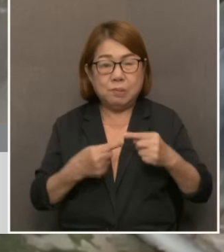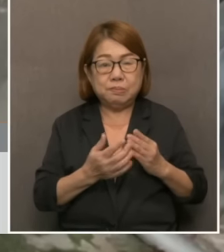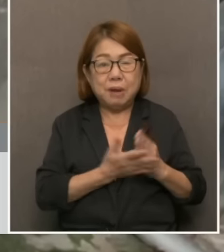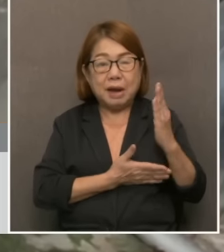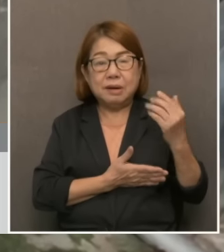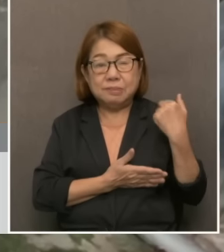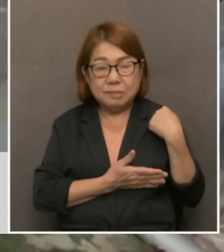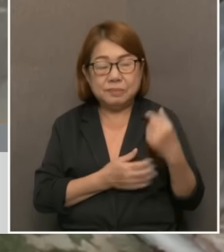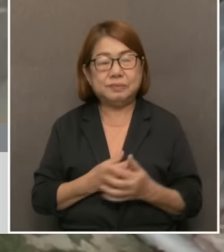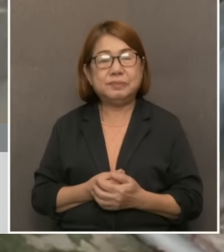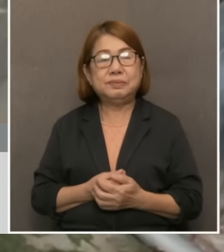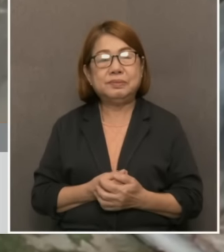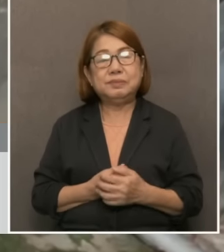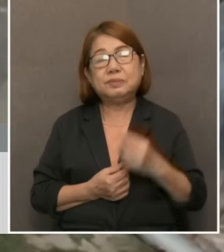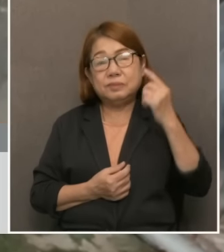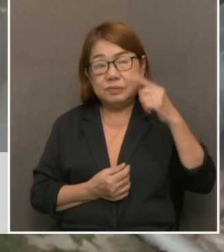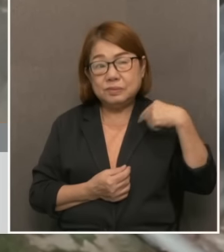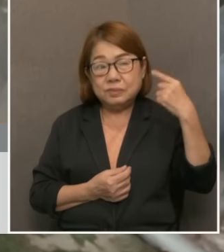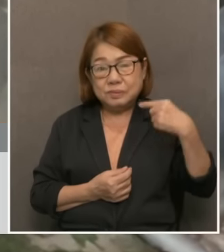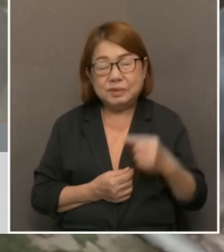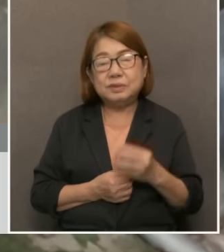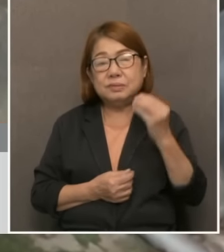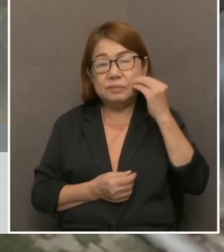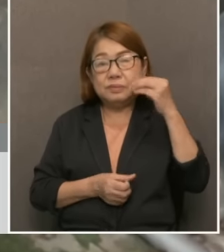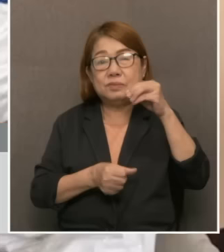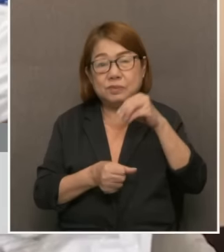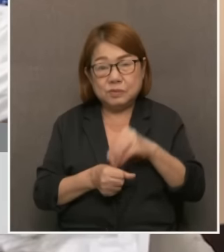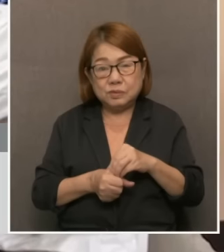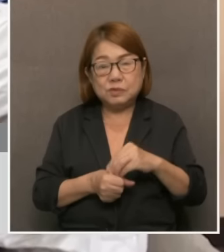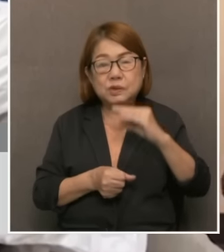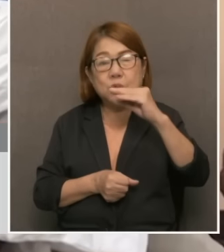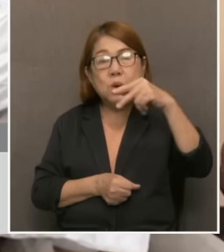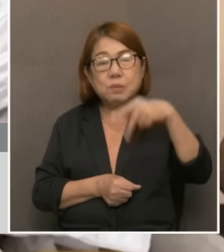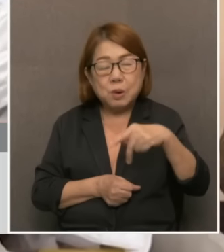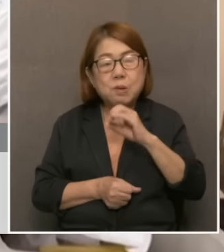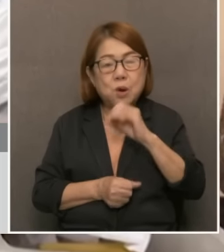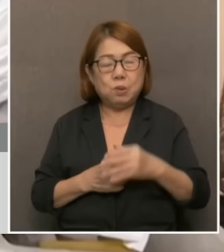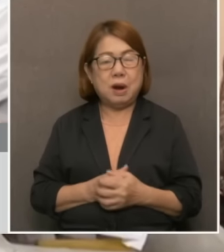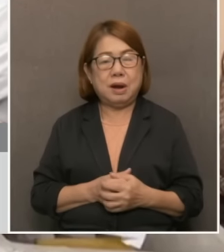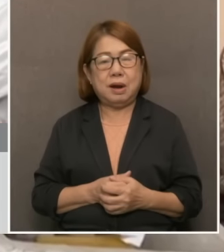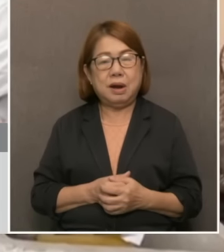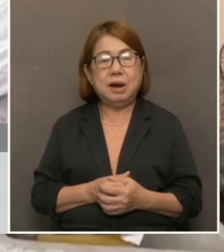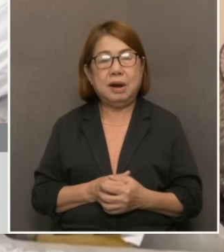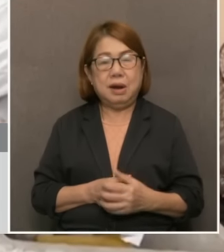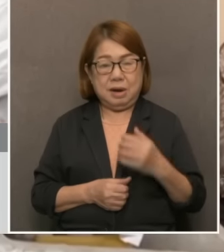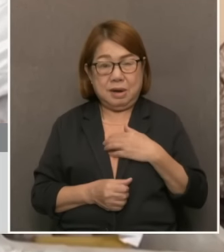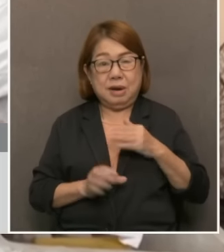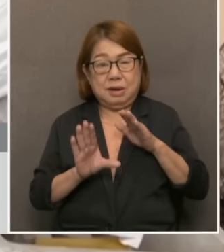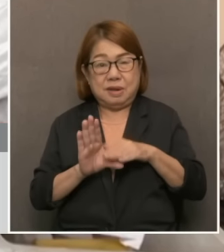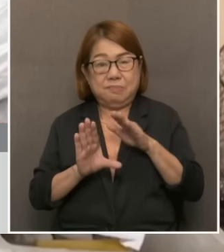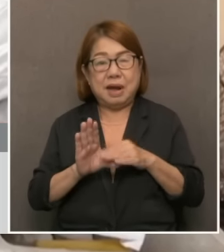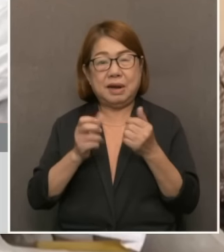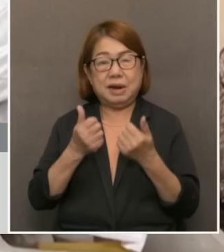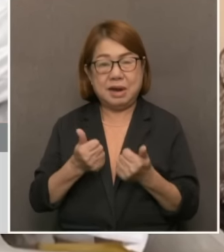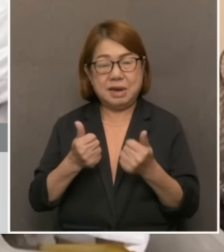คุณพยาวยิ้มสีแพรชาวตำบลโพประทับช้างเล่าให้ฟังค่ะการลงทะเบียนในโครงการของรัฐรอบนี้